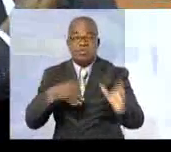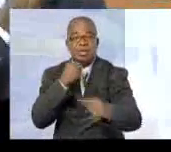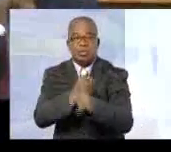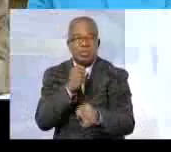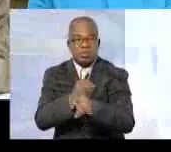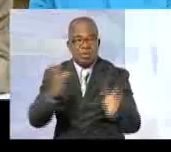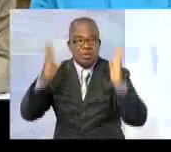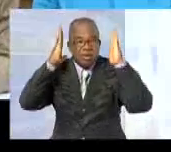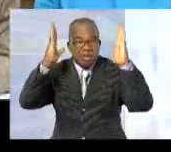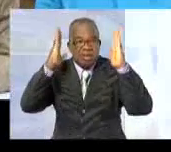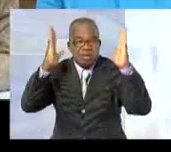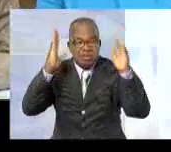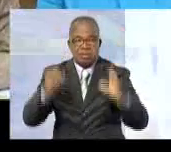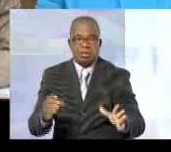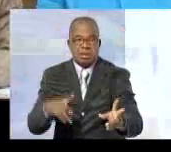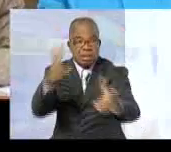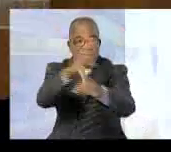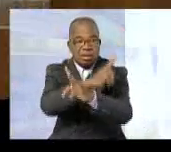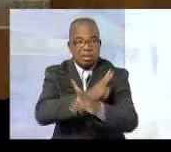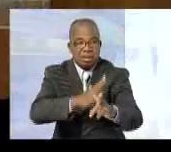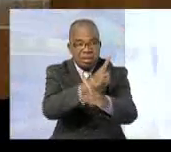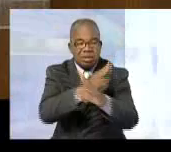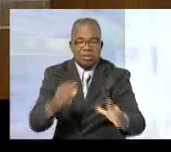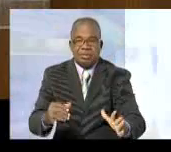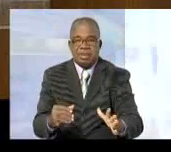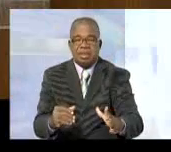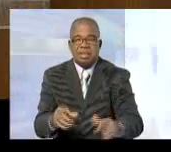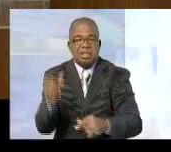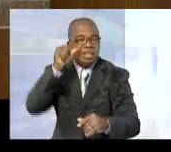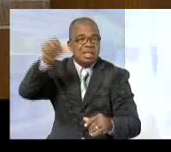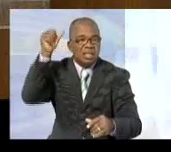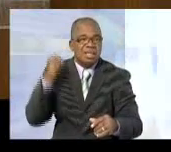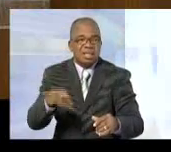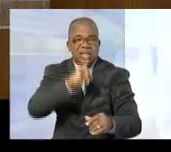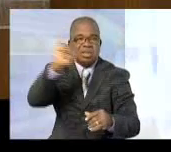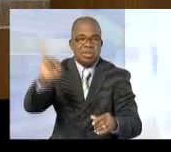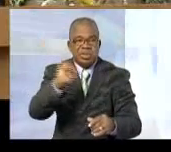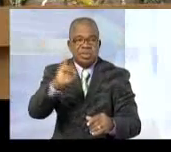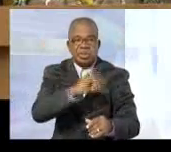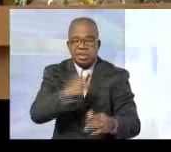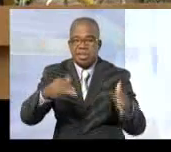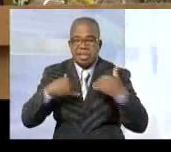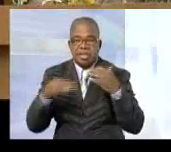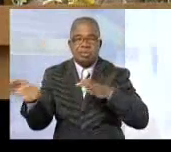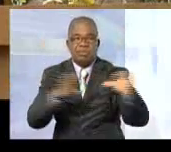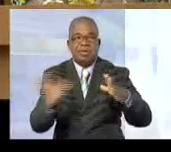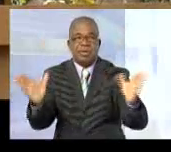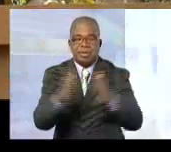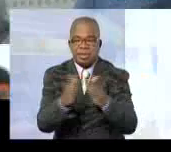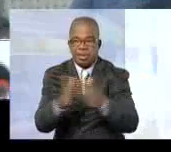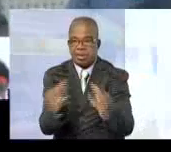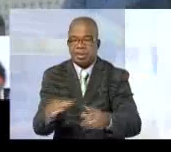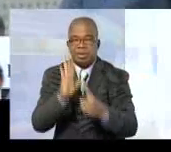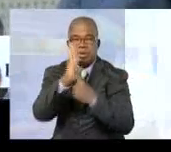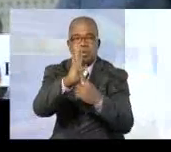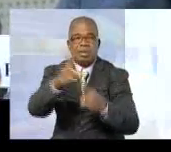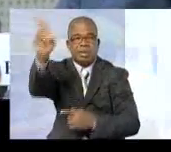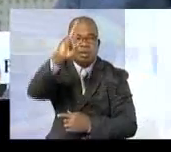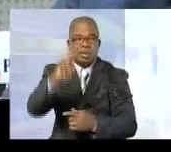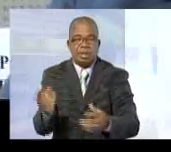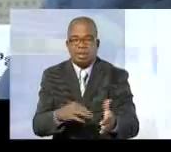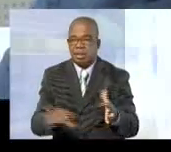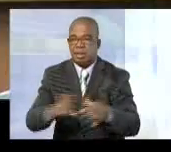d'Ivoire. La séance plénière de jeudi a permis au rapporteur général Fessondé de présenter les résultats du travail